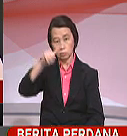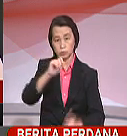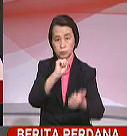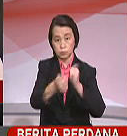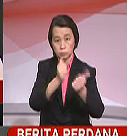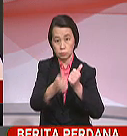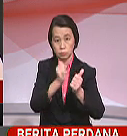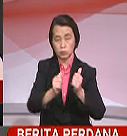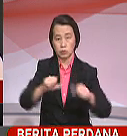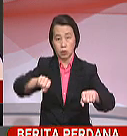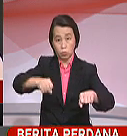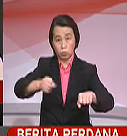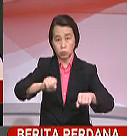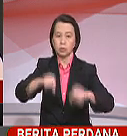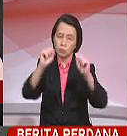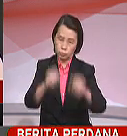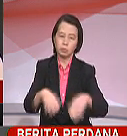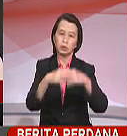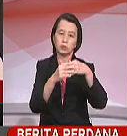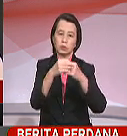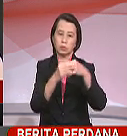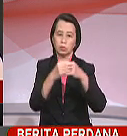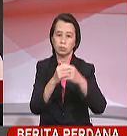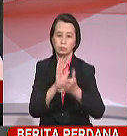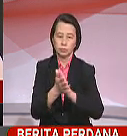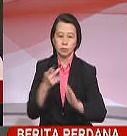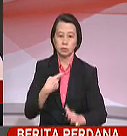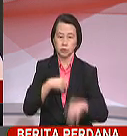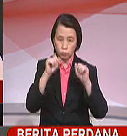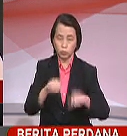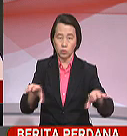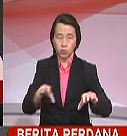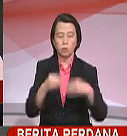sukan bermotor juga boleh dilonggarkan. Jadi we can do more.